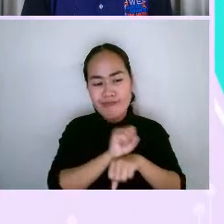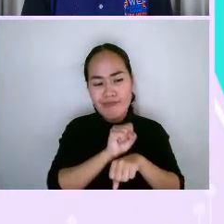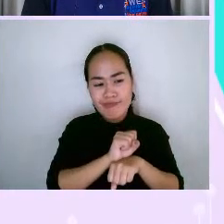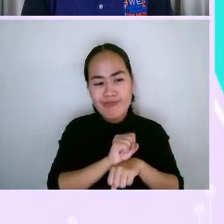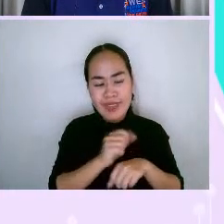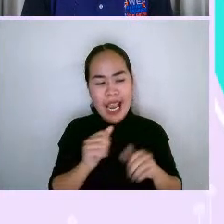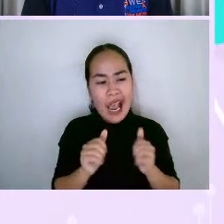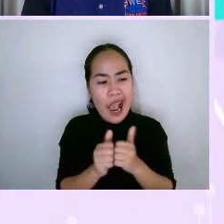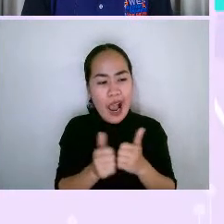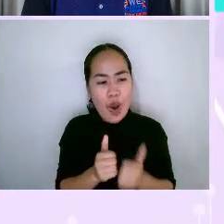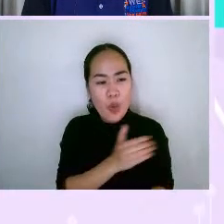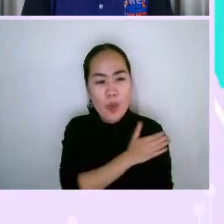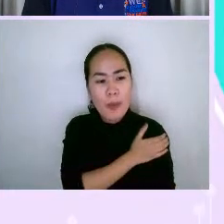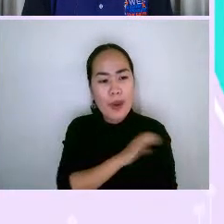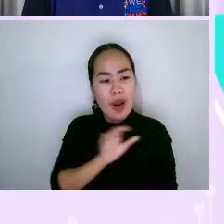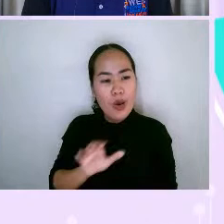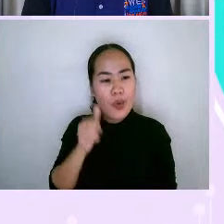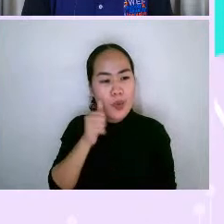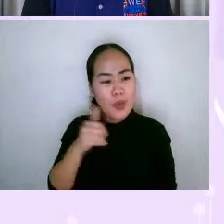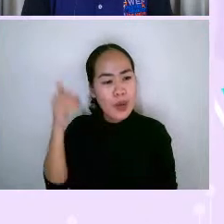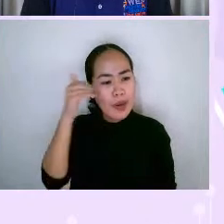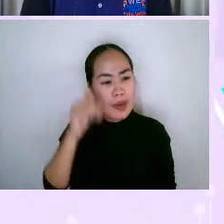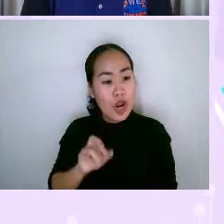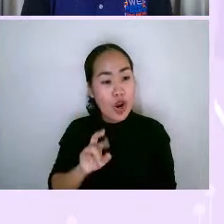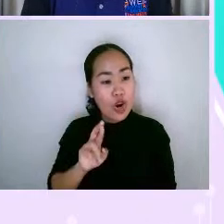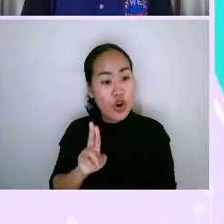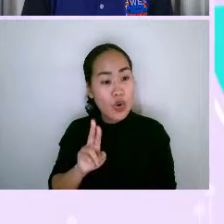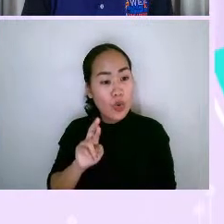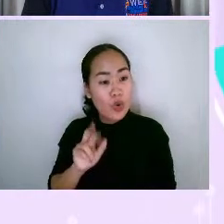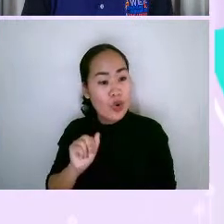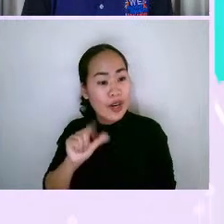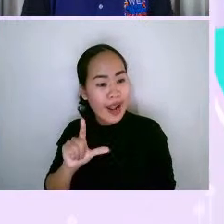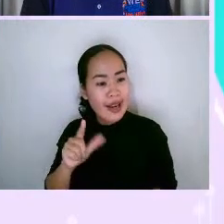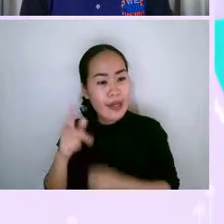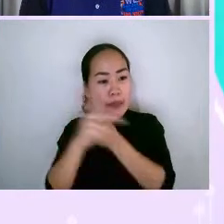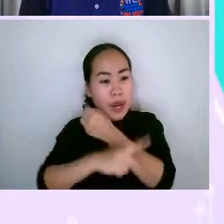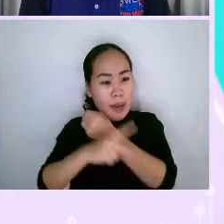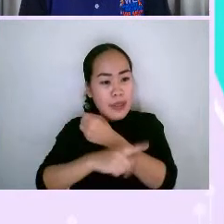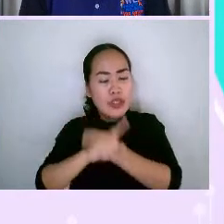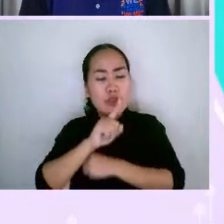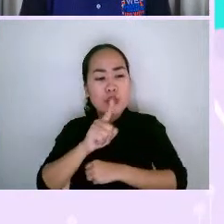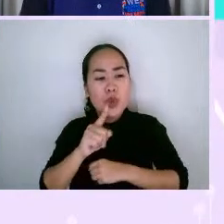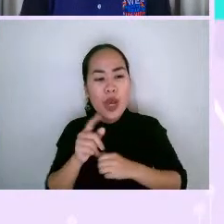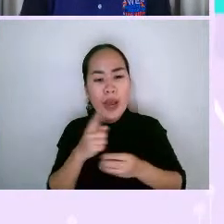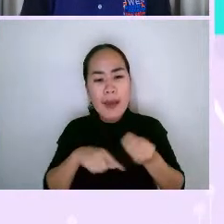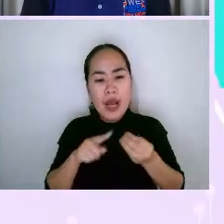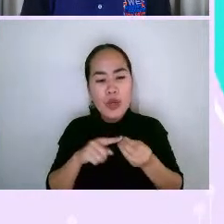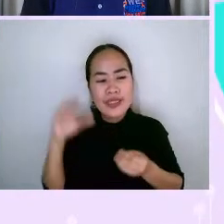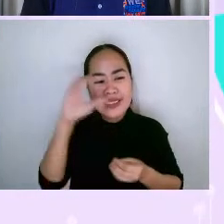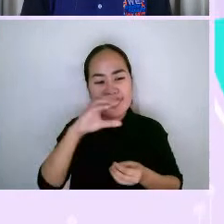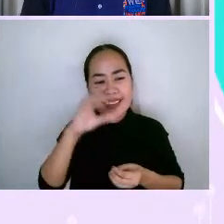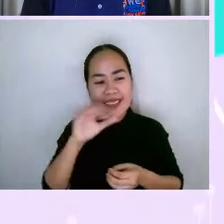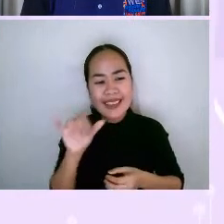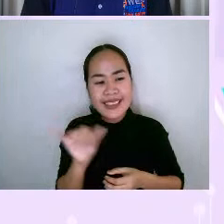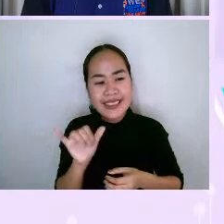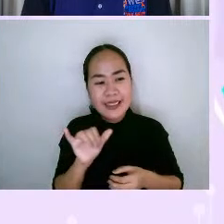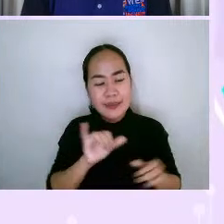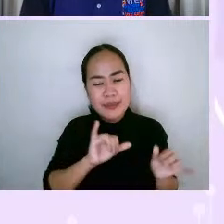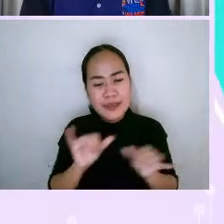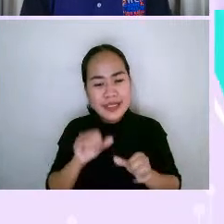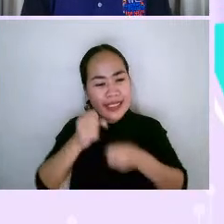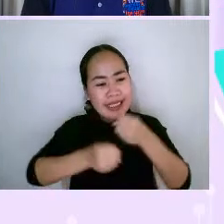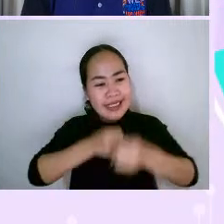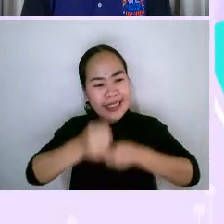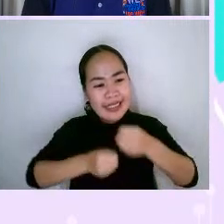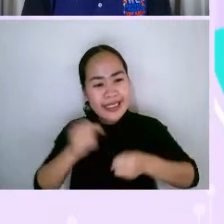rural women sa pamamagitan ng iba't ibang programa, katulad na lang ng annual search for outstanding rural women, pati na rin